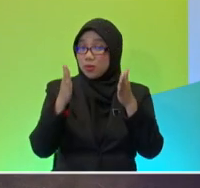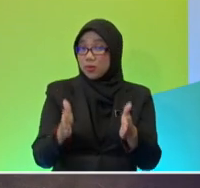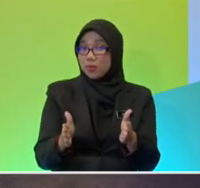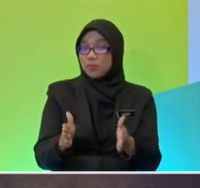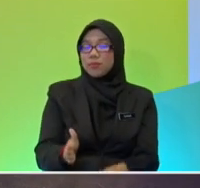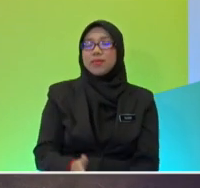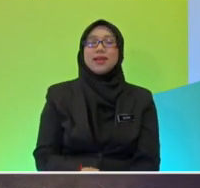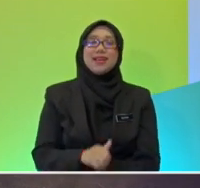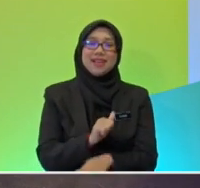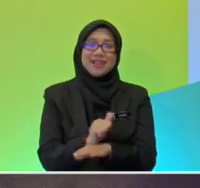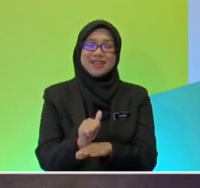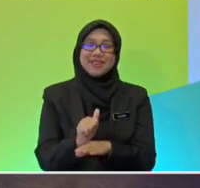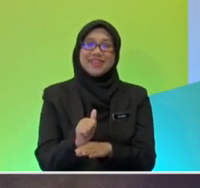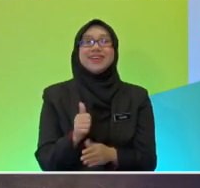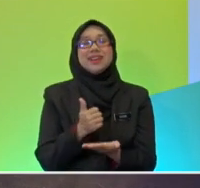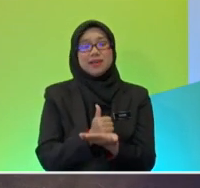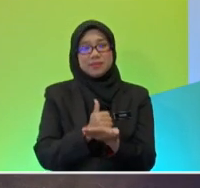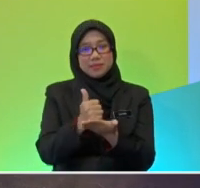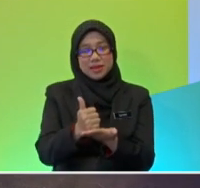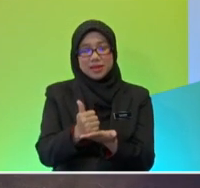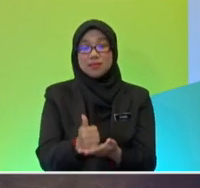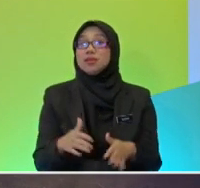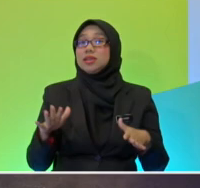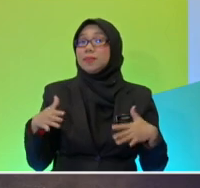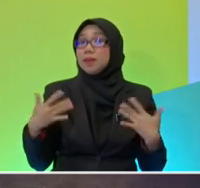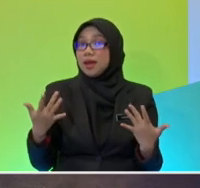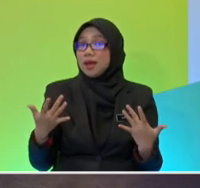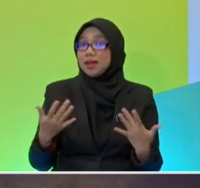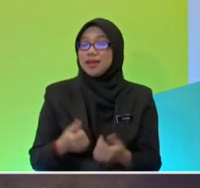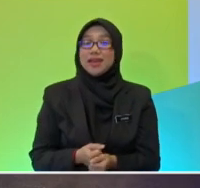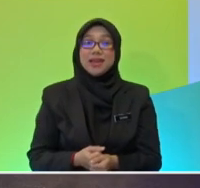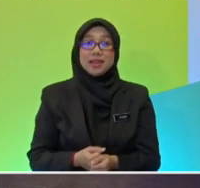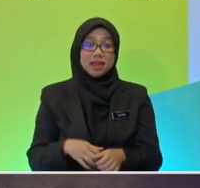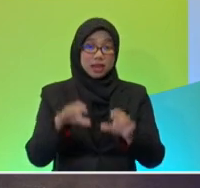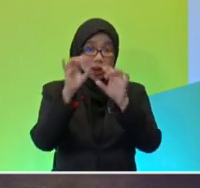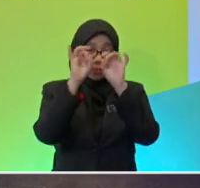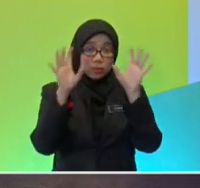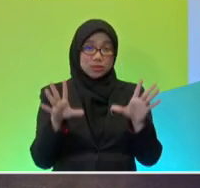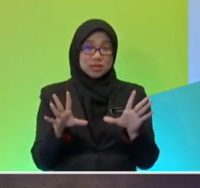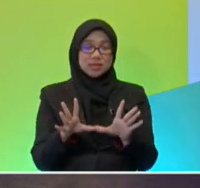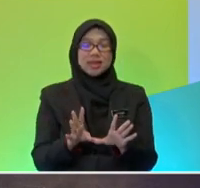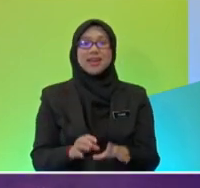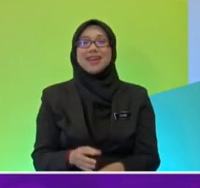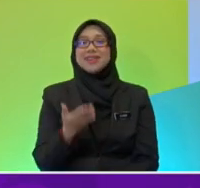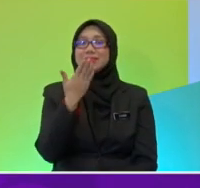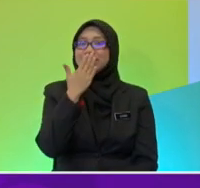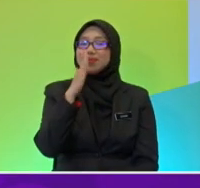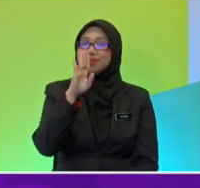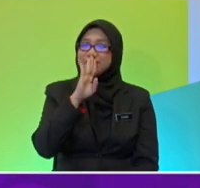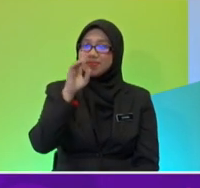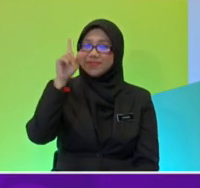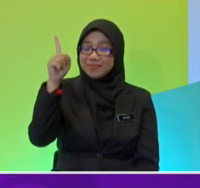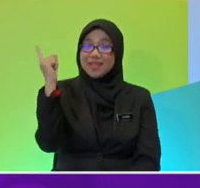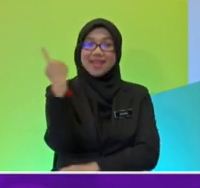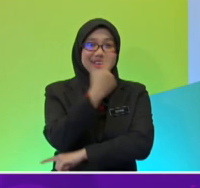beramal Bagaimana Ustazah menilai prestasi murid-murid kita hari ini Alhamdulillah semua murid